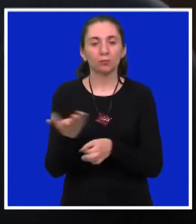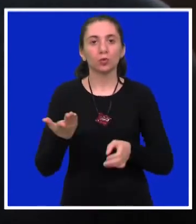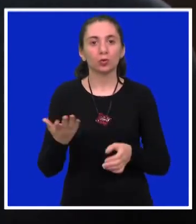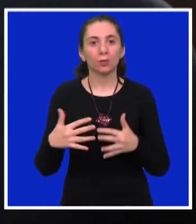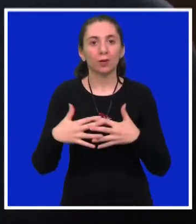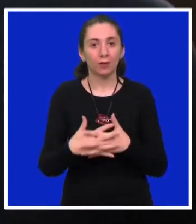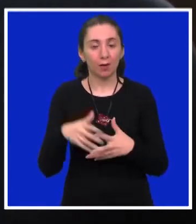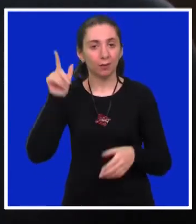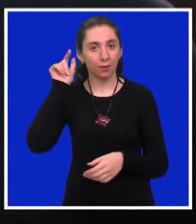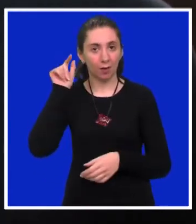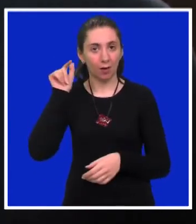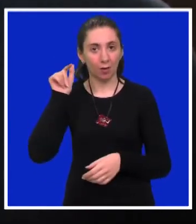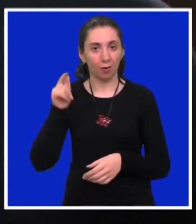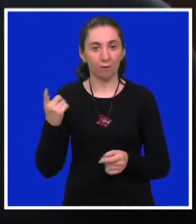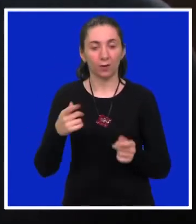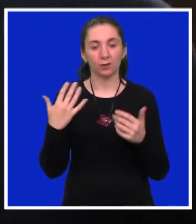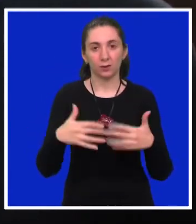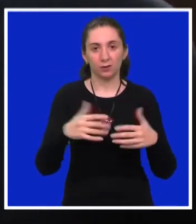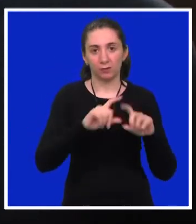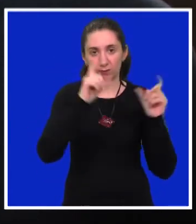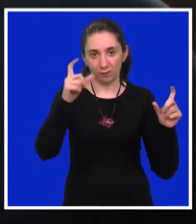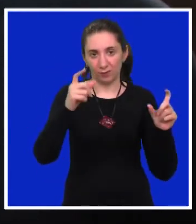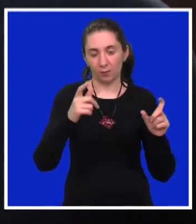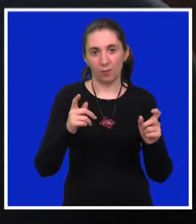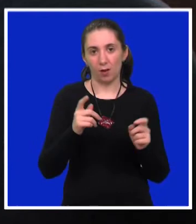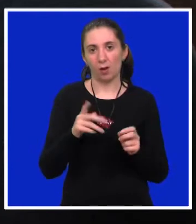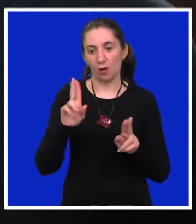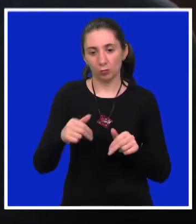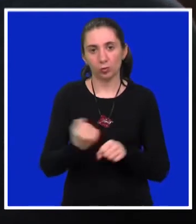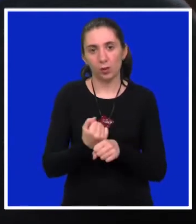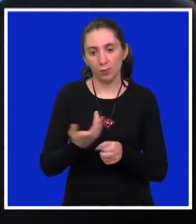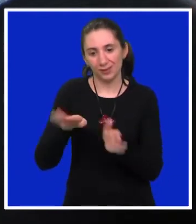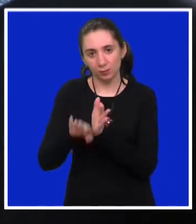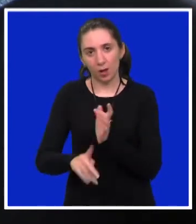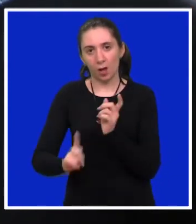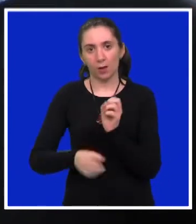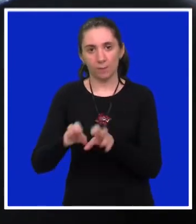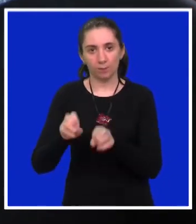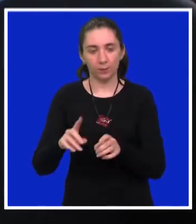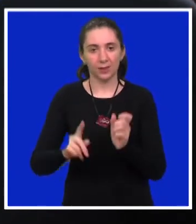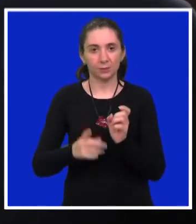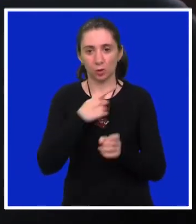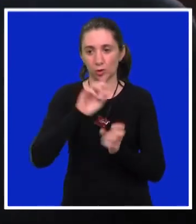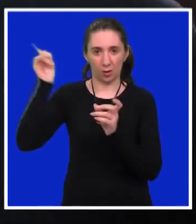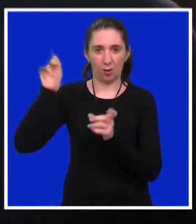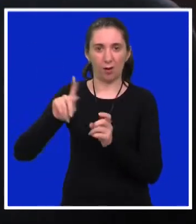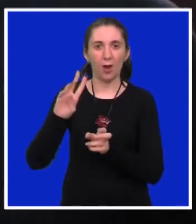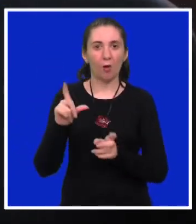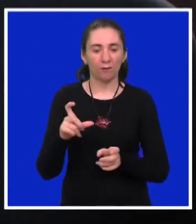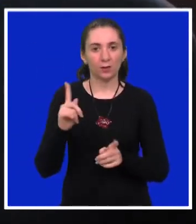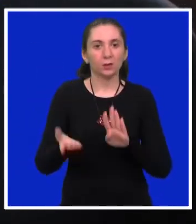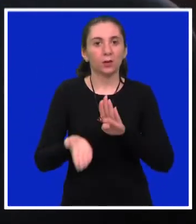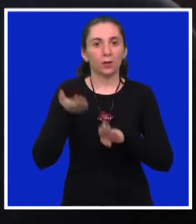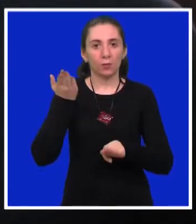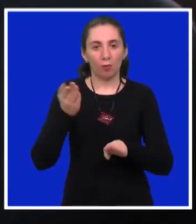predstavljeno je šta bi grad Karlovac, odnosno komunalno poduzeće, mogli učiniti kako bi se smanjila količina smeća na odlagalištu,